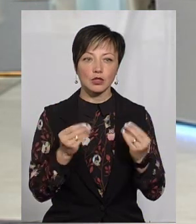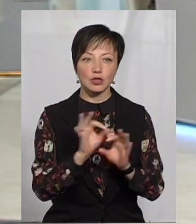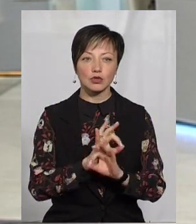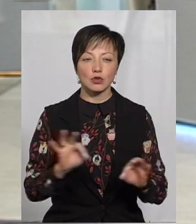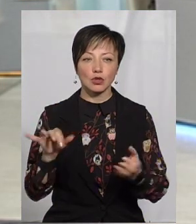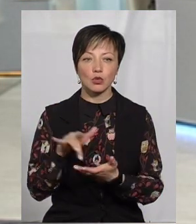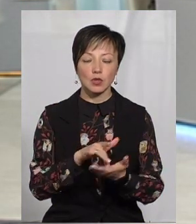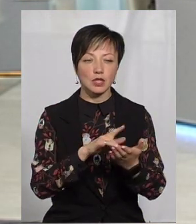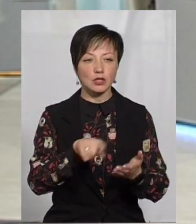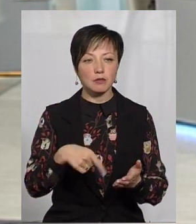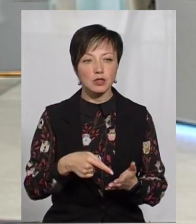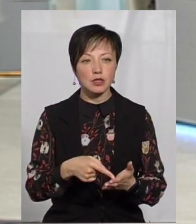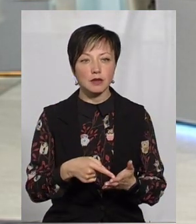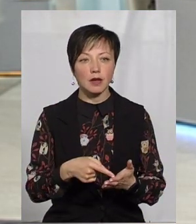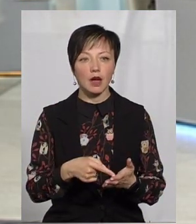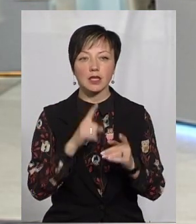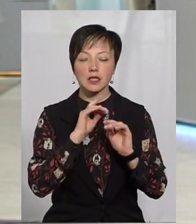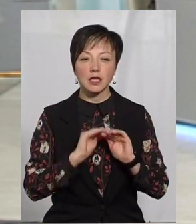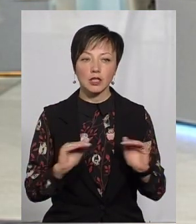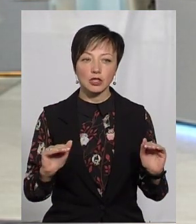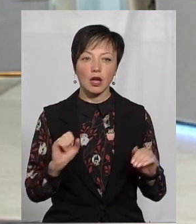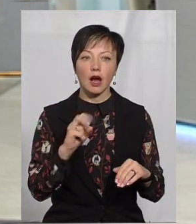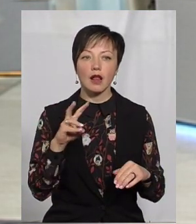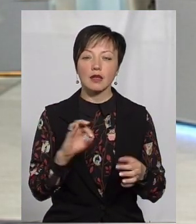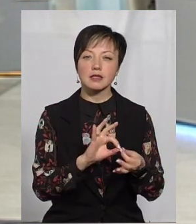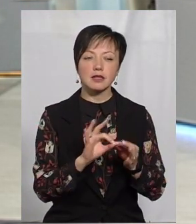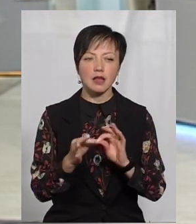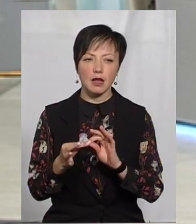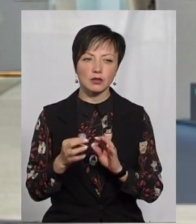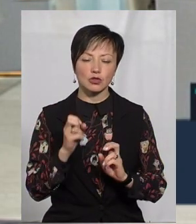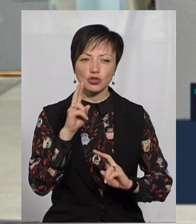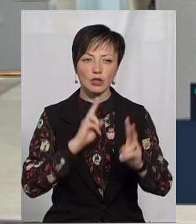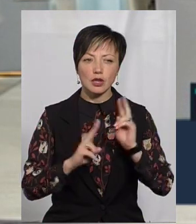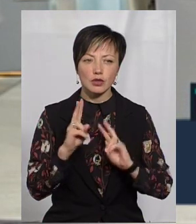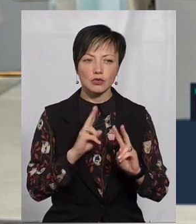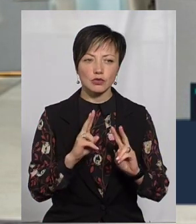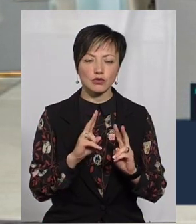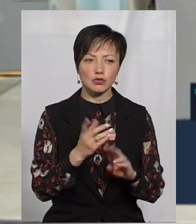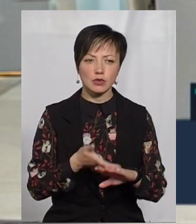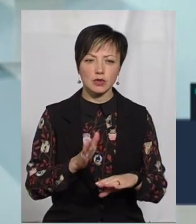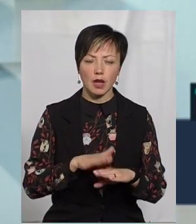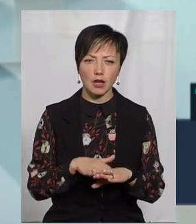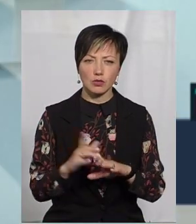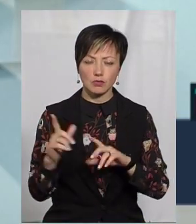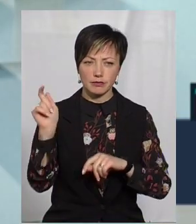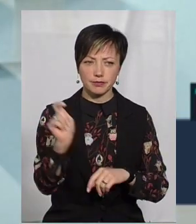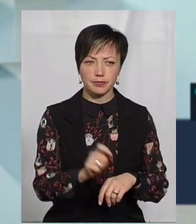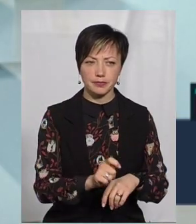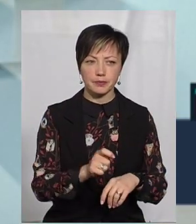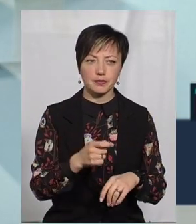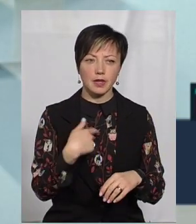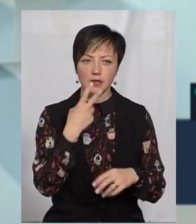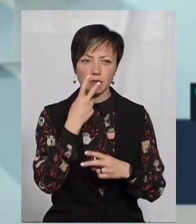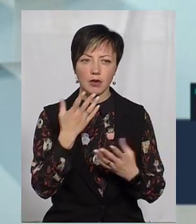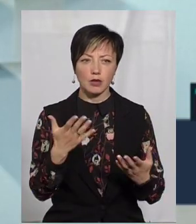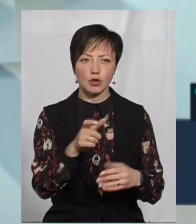чудове туристичне місце, затишне. Але дуже складно, вони жаліються, що дуже складно стало добиратись. Ну, я не бачу, наприклад,